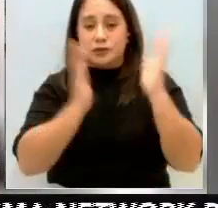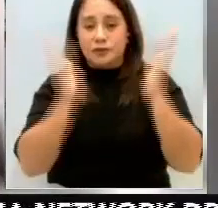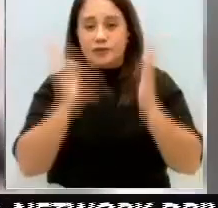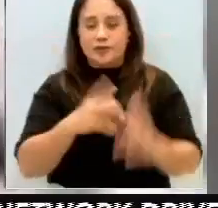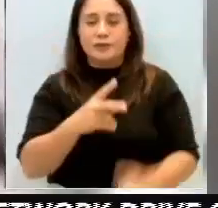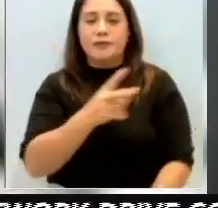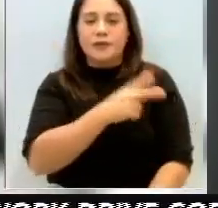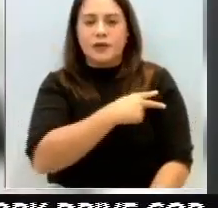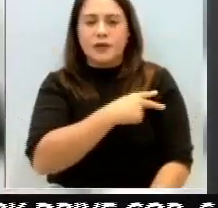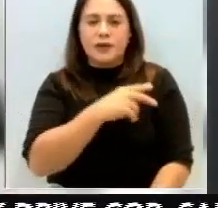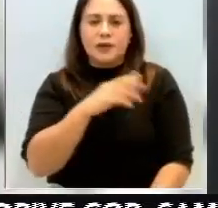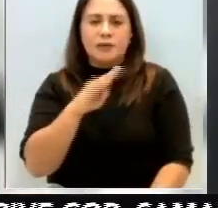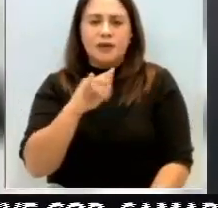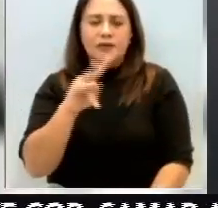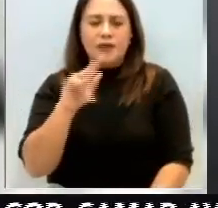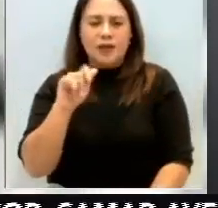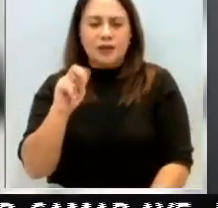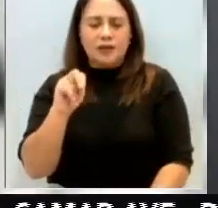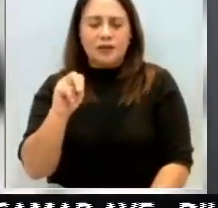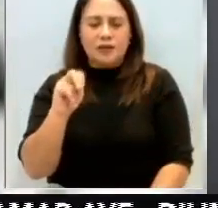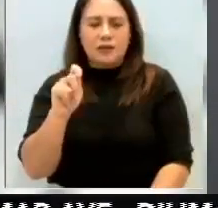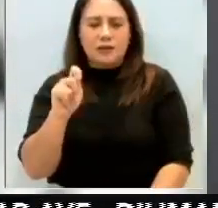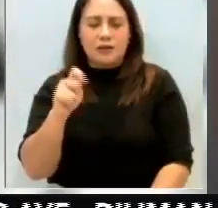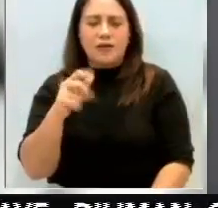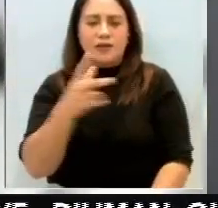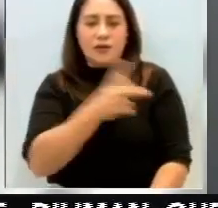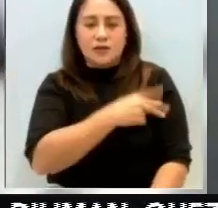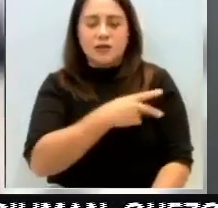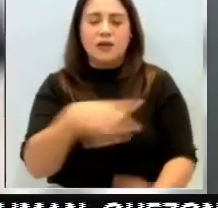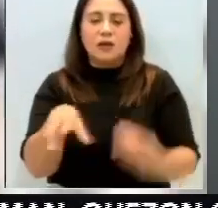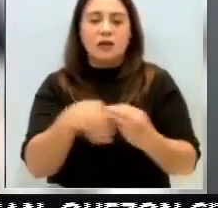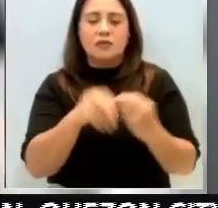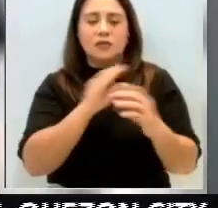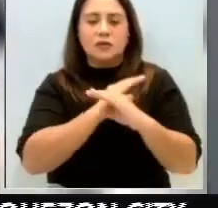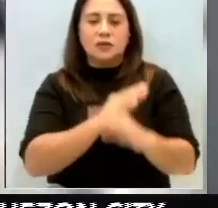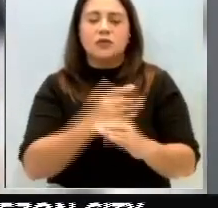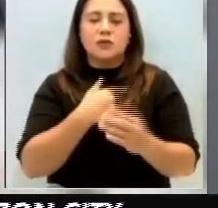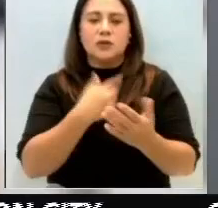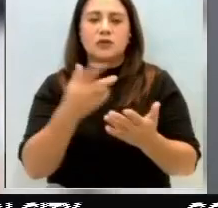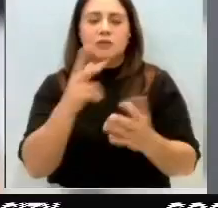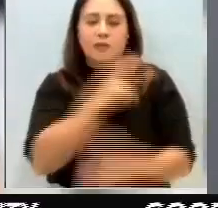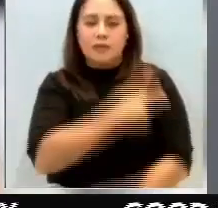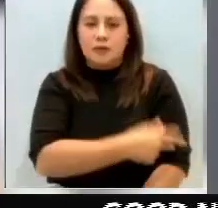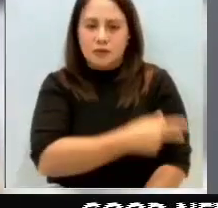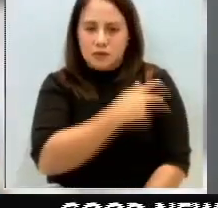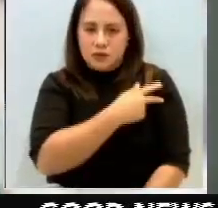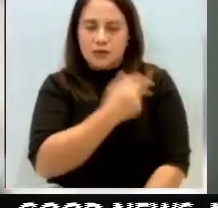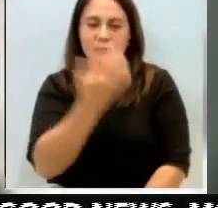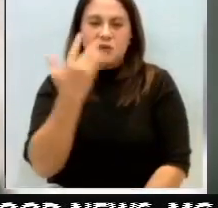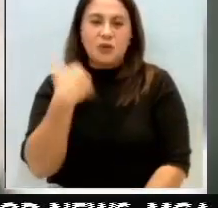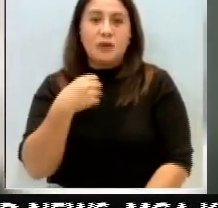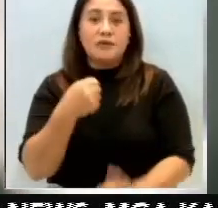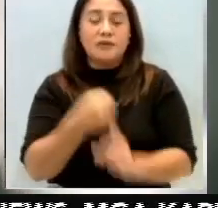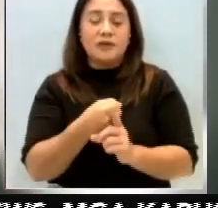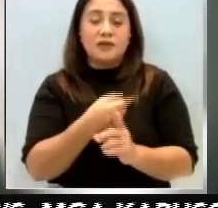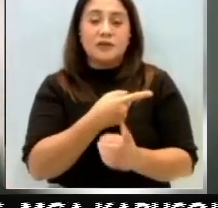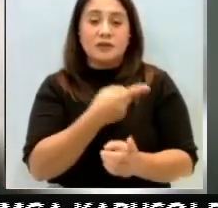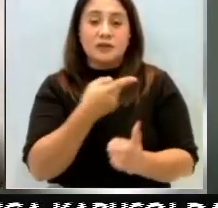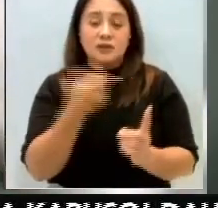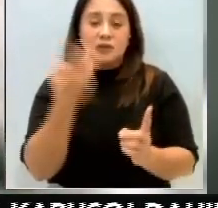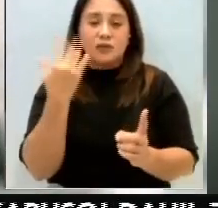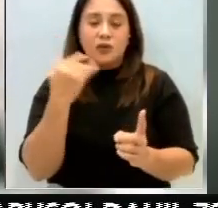kontra COVID-19. Dagdag protection yan sa kanila at kanilang mga pasyente, lalo't mabisa ang bivalent vaccine kahit sa Omicron